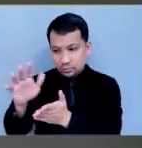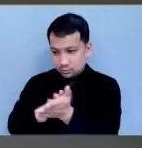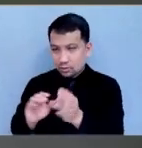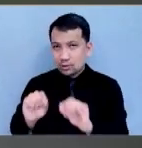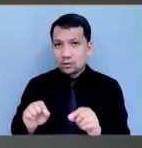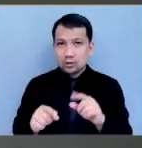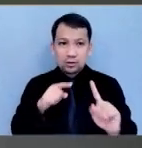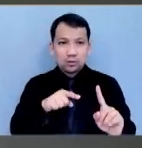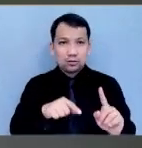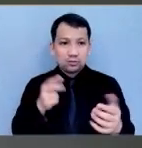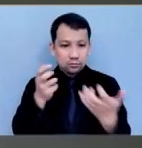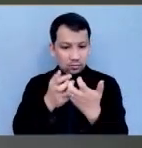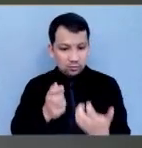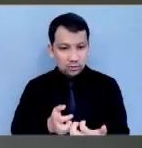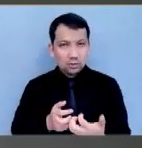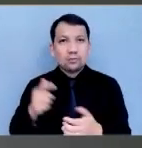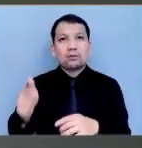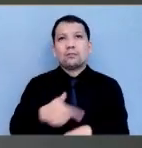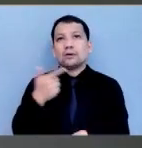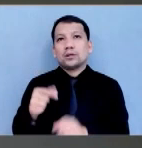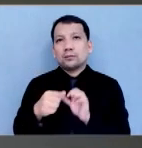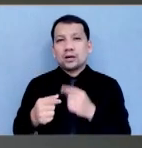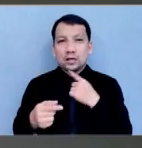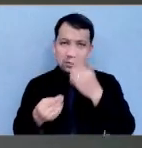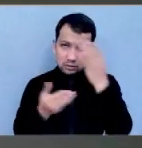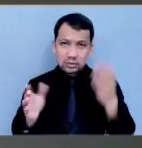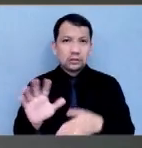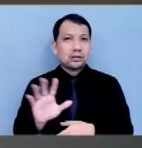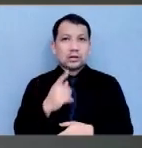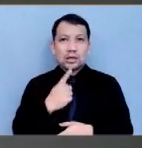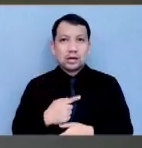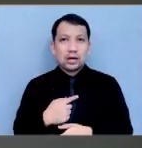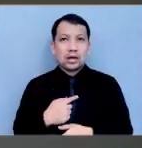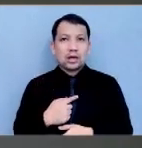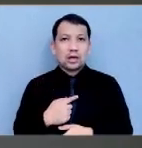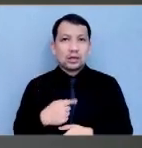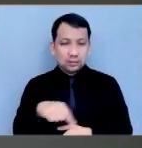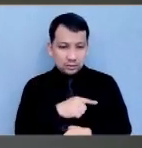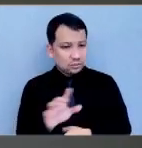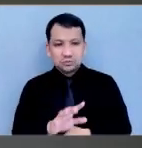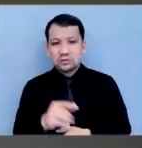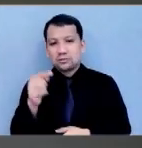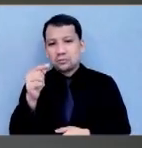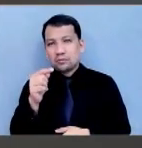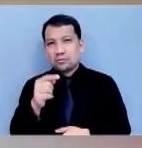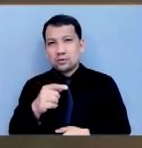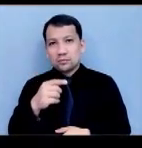sabihin, nagmatch, di ba? Matagal ko na itong sinabi, hindi nyo na maluloko ang taong bayan